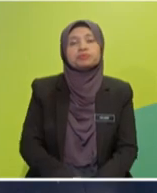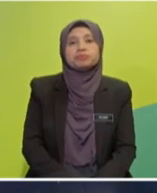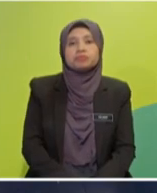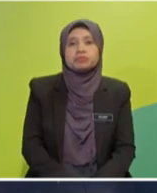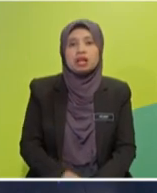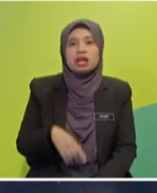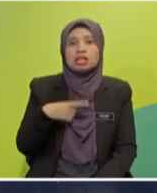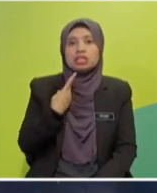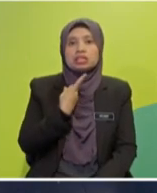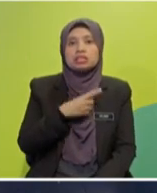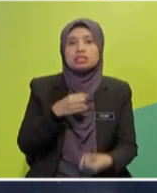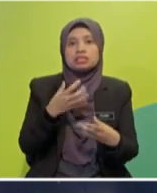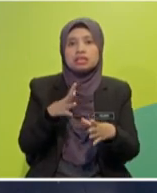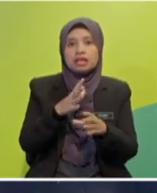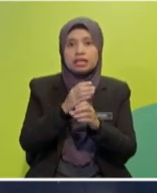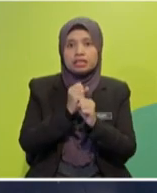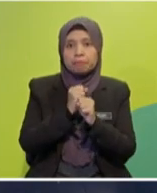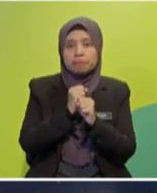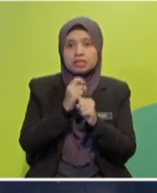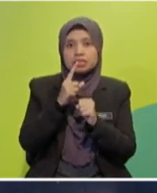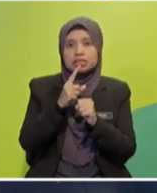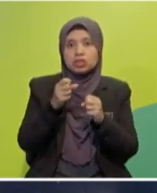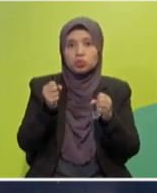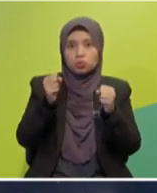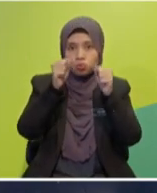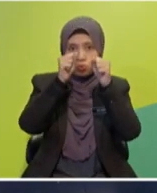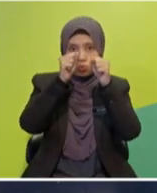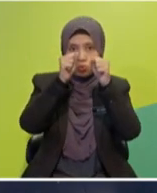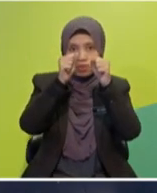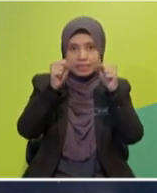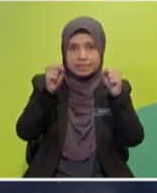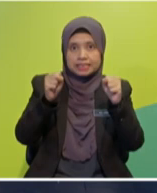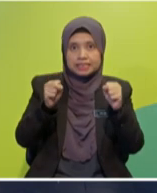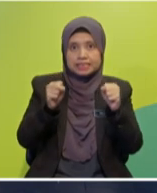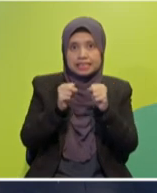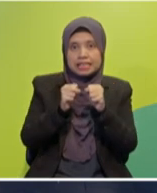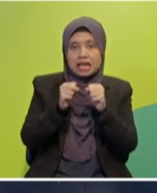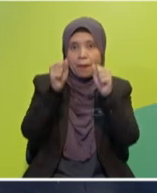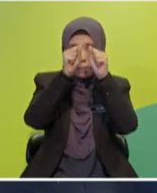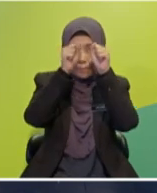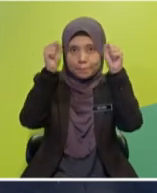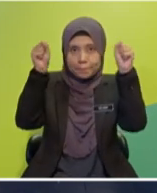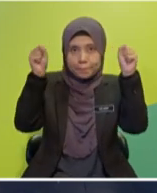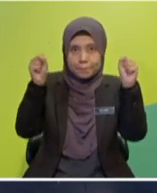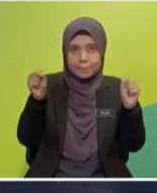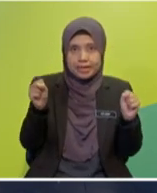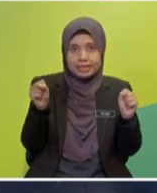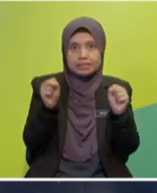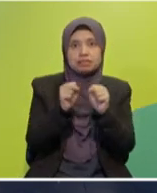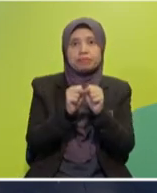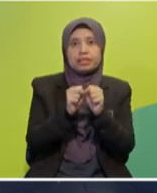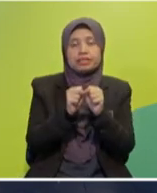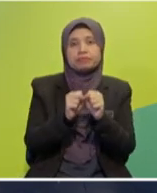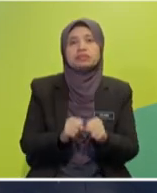Kita dah dapat satu segi empat tepat. Sebab dia tak sama, kan? Okey, dah dapat segi empat tepat.